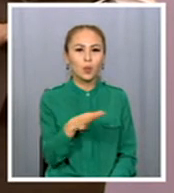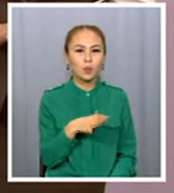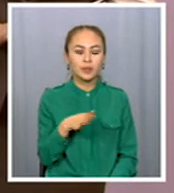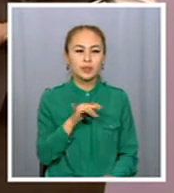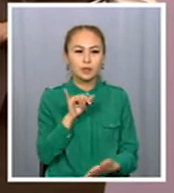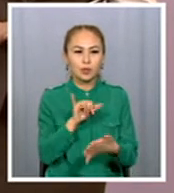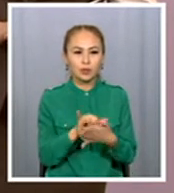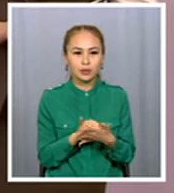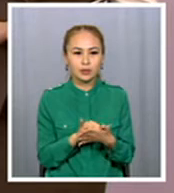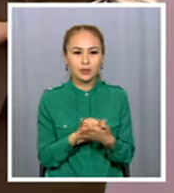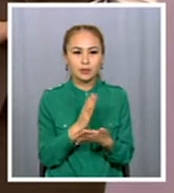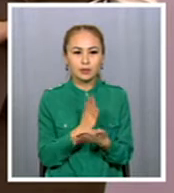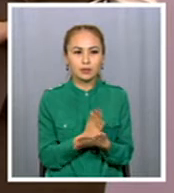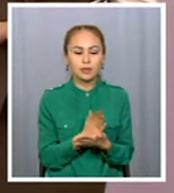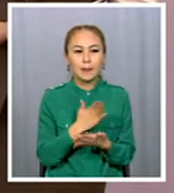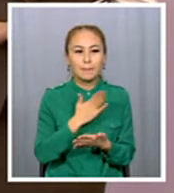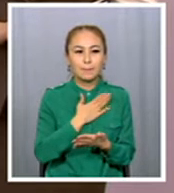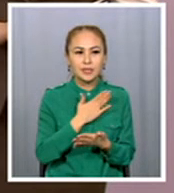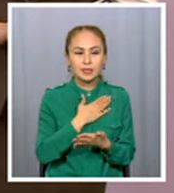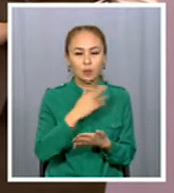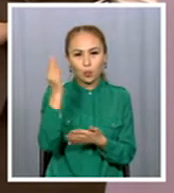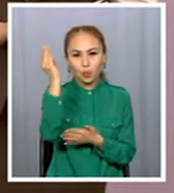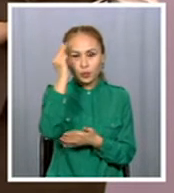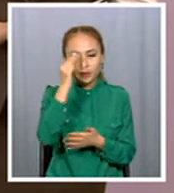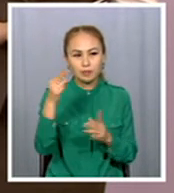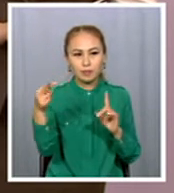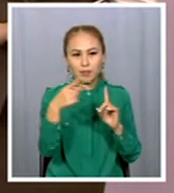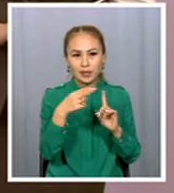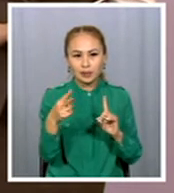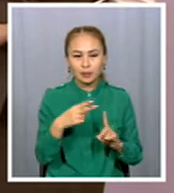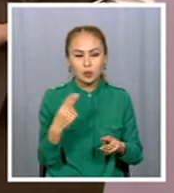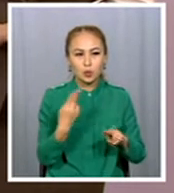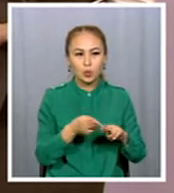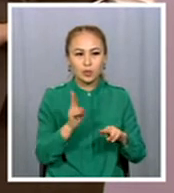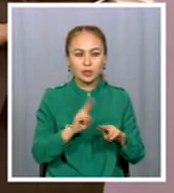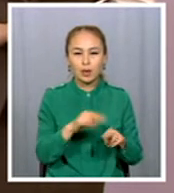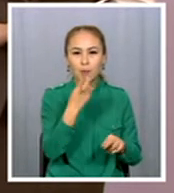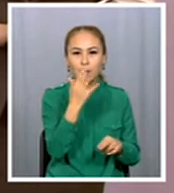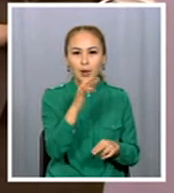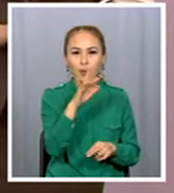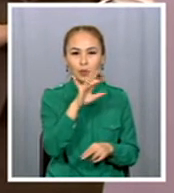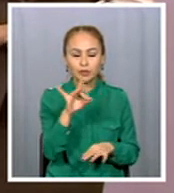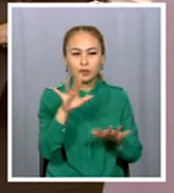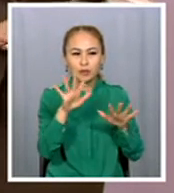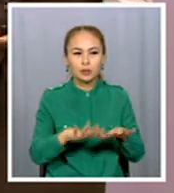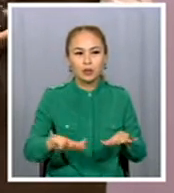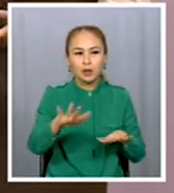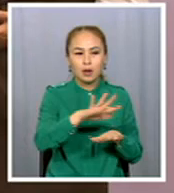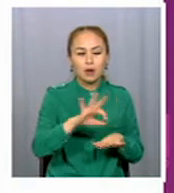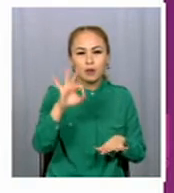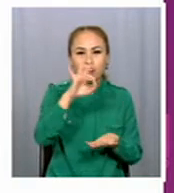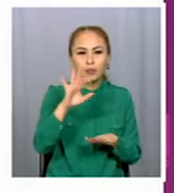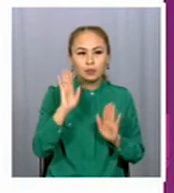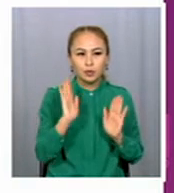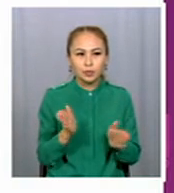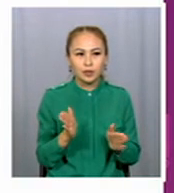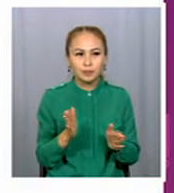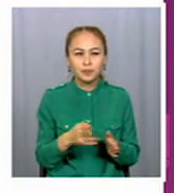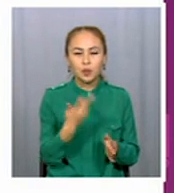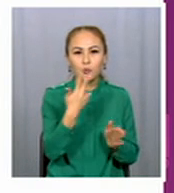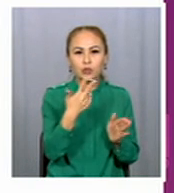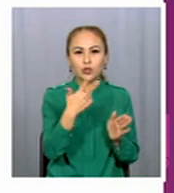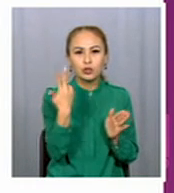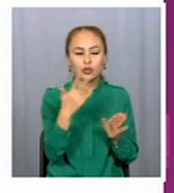орналасқан. Біздің оқитын мәтініміз осы Байқоңыр ғарыш айлағы туралы болмақ.